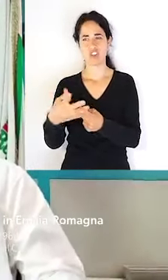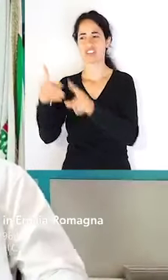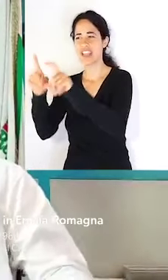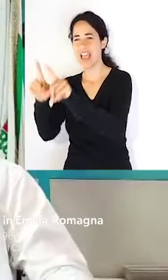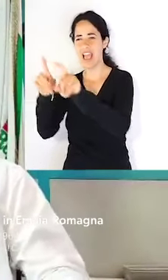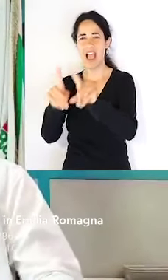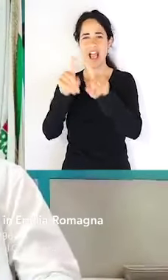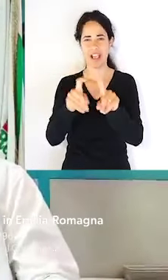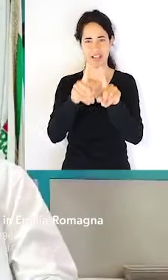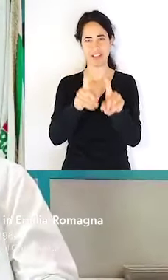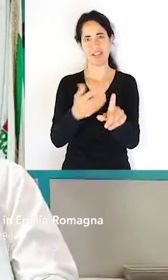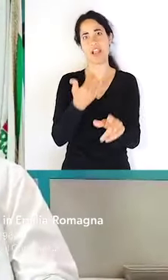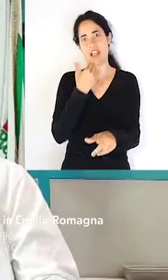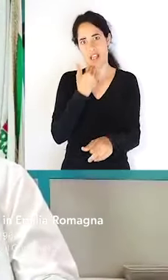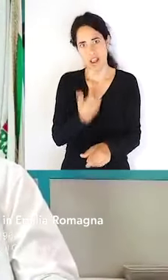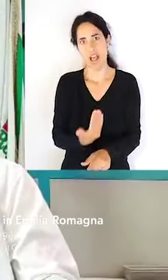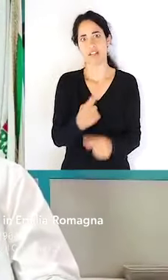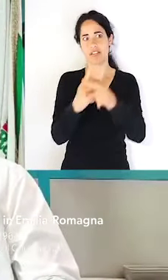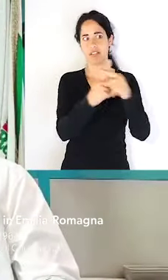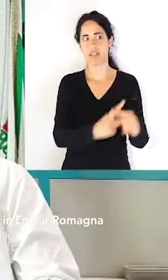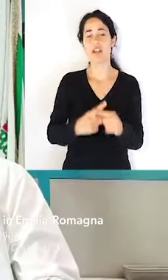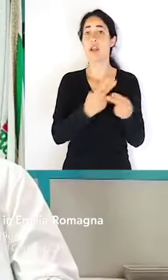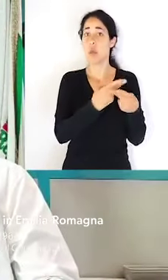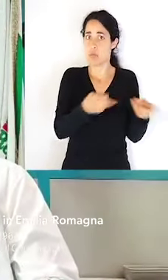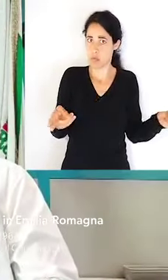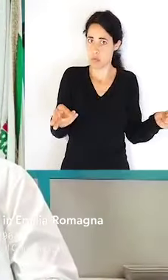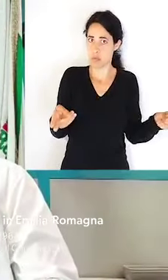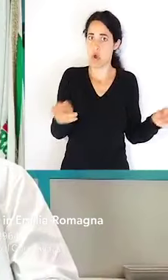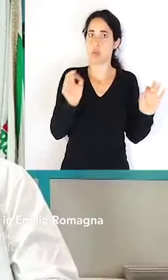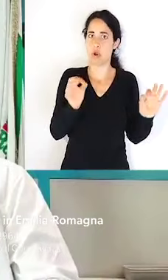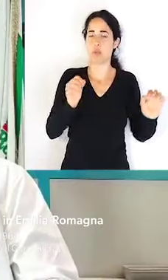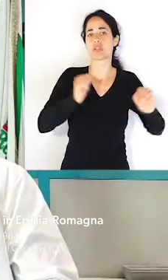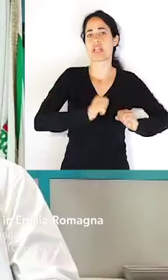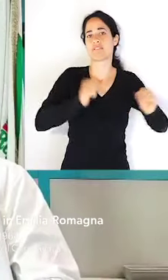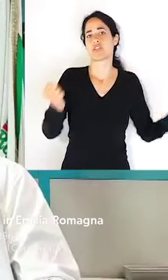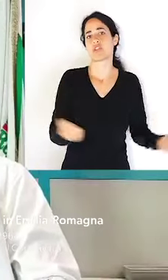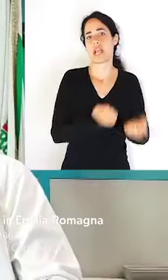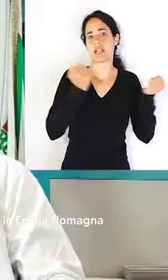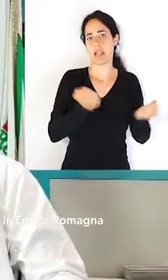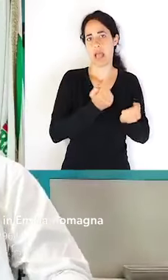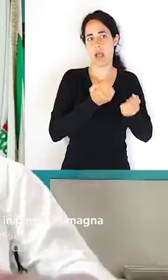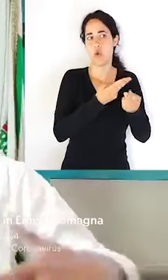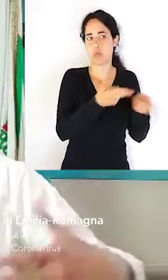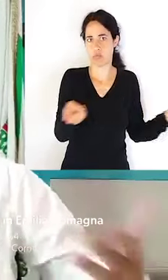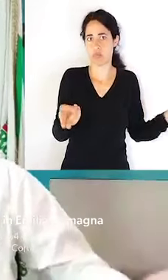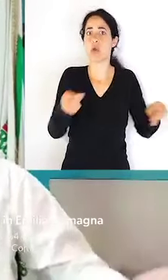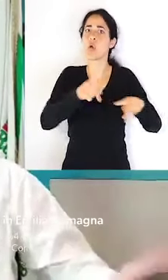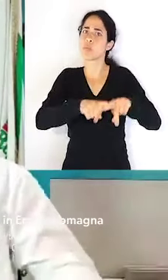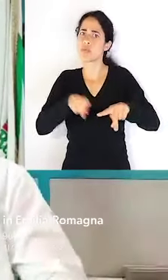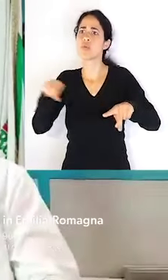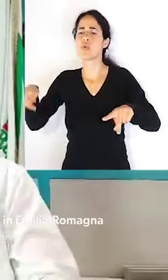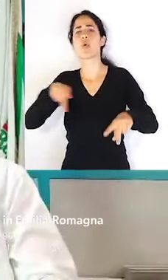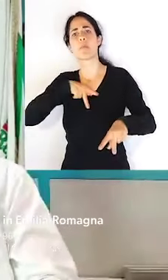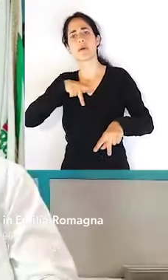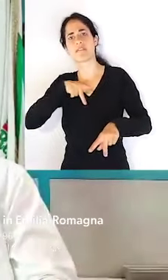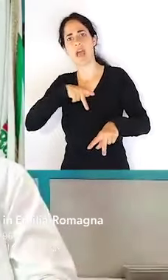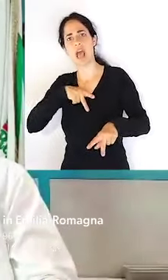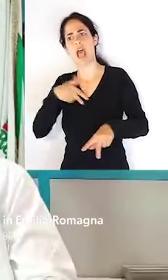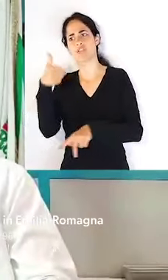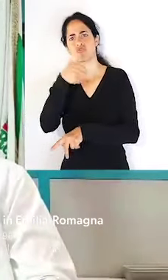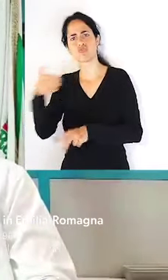sia del nostro screening pubblico, del servizio sanitario, sia